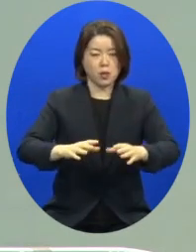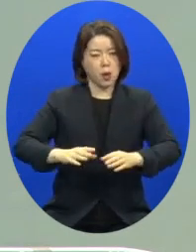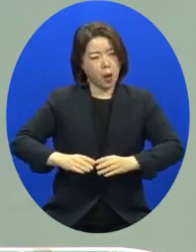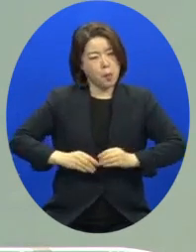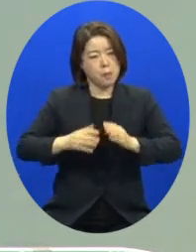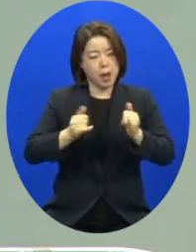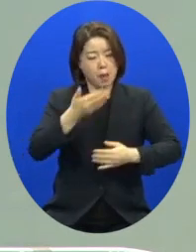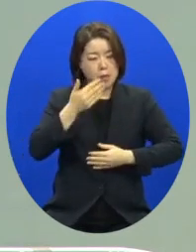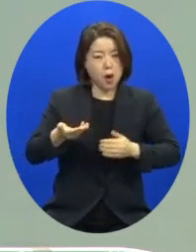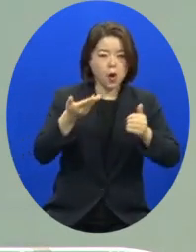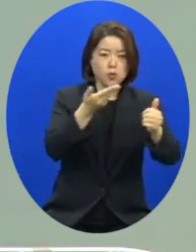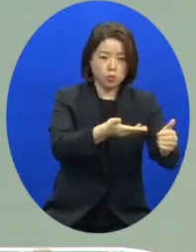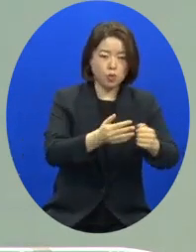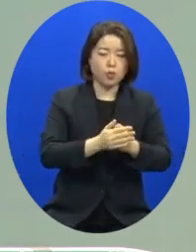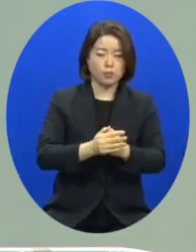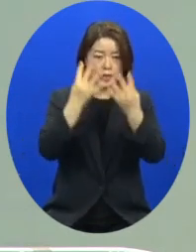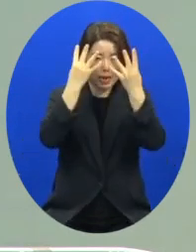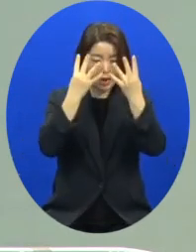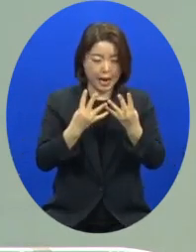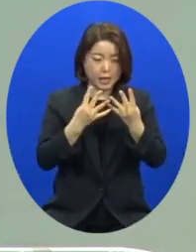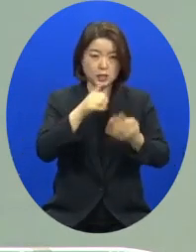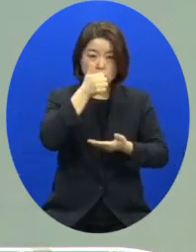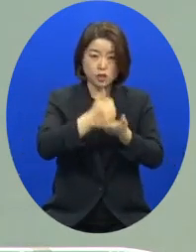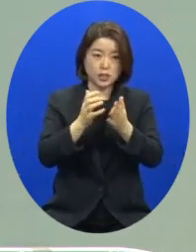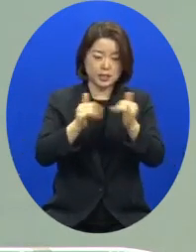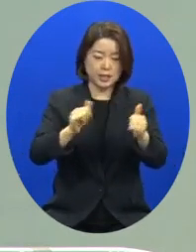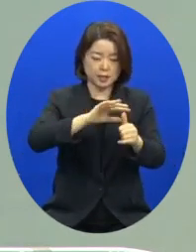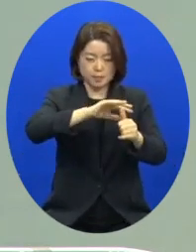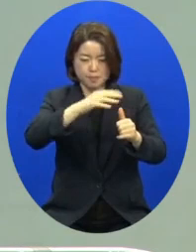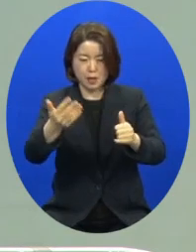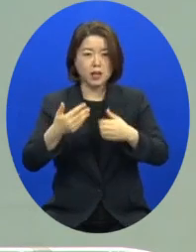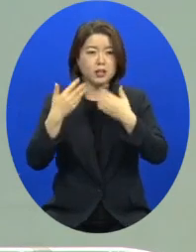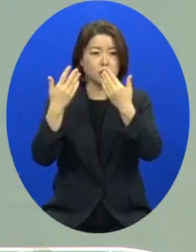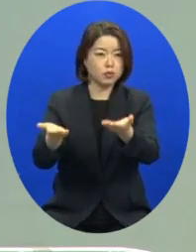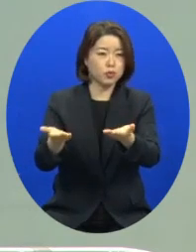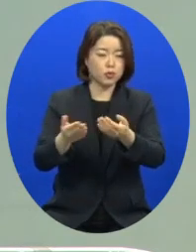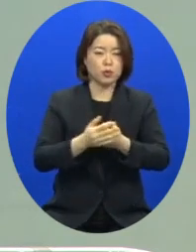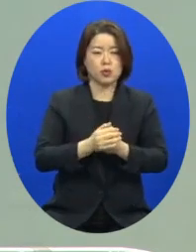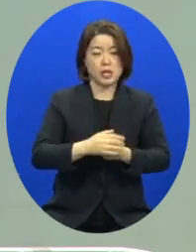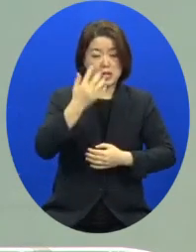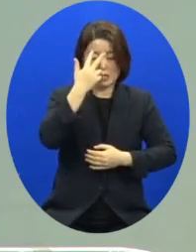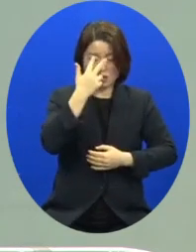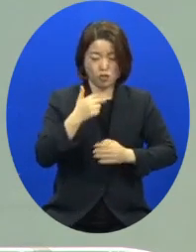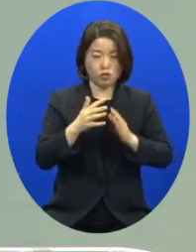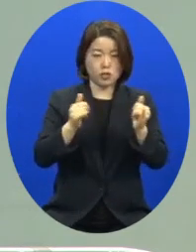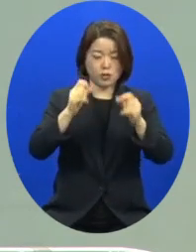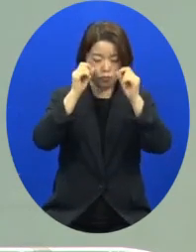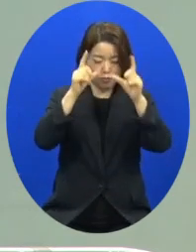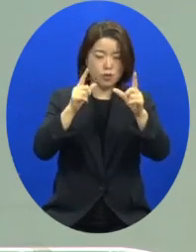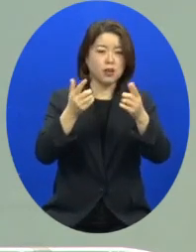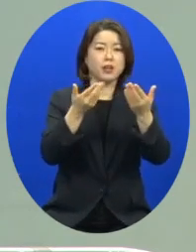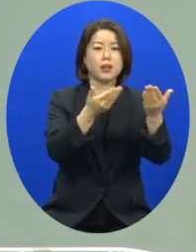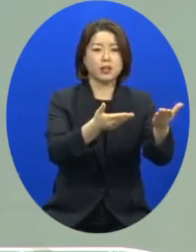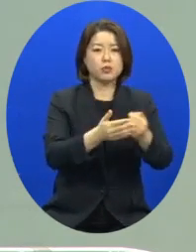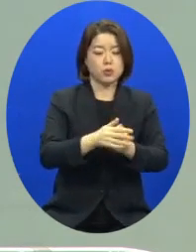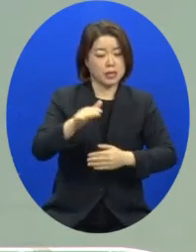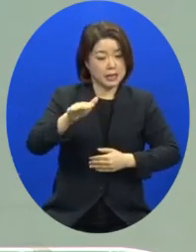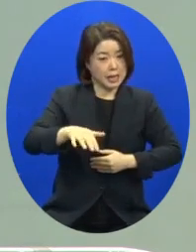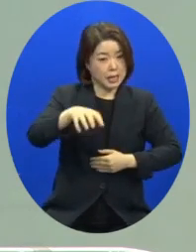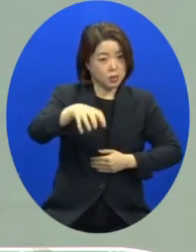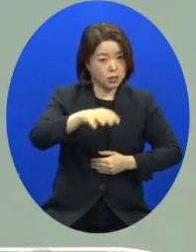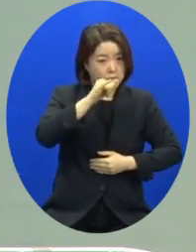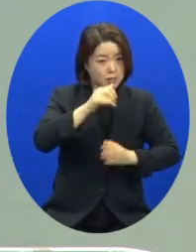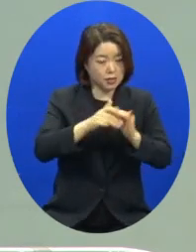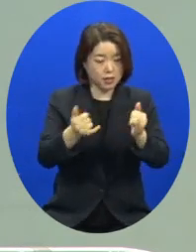사람에게 먹을 것을 주십니다. 감옥에 갇힌 죄수를 석방시켜 주십니다. 눈먼 사람에게 눈을 뜨게 해주심, 낮은 곳에 있는